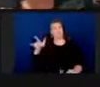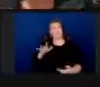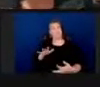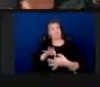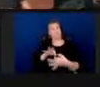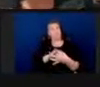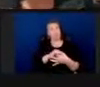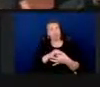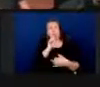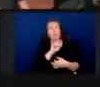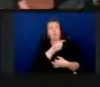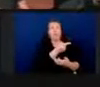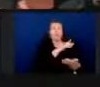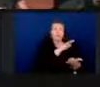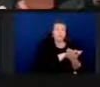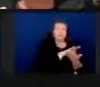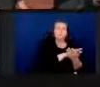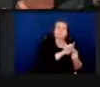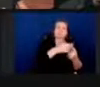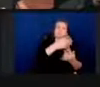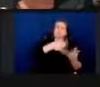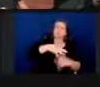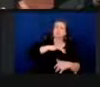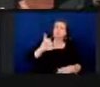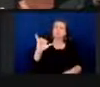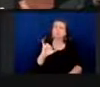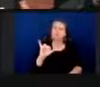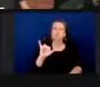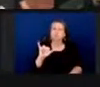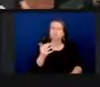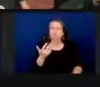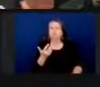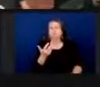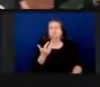ambayo inafanya watu yani wanafunzi wajihisi kwamba ni wenyeji